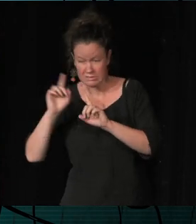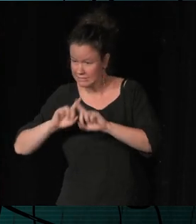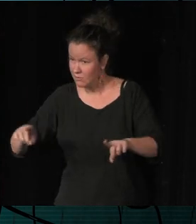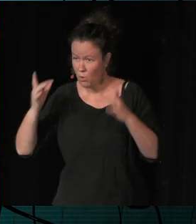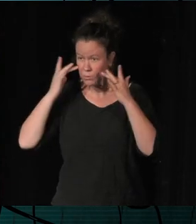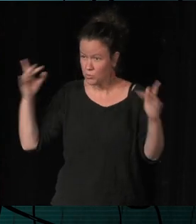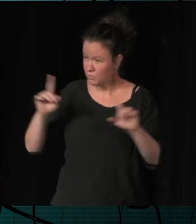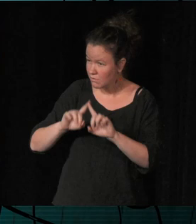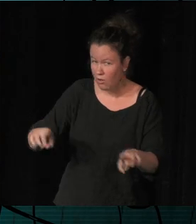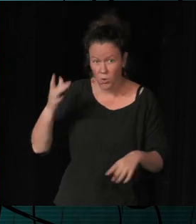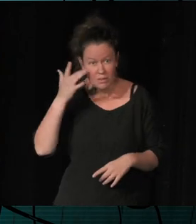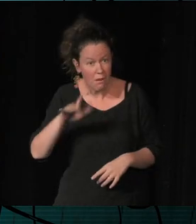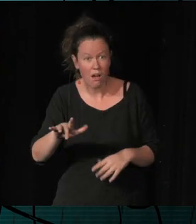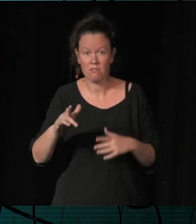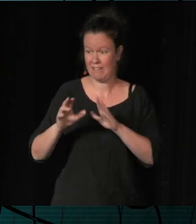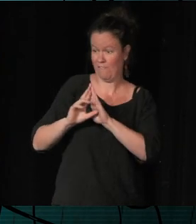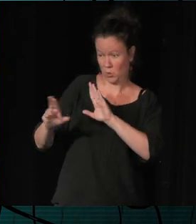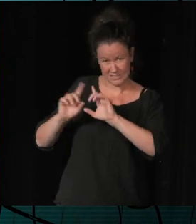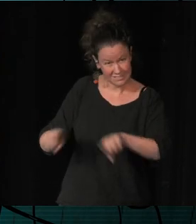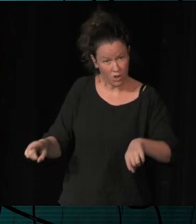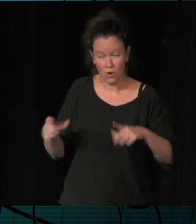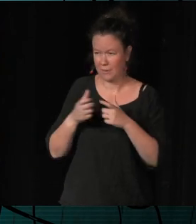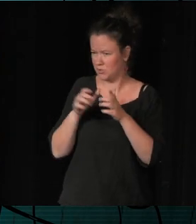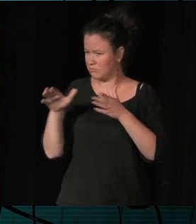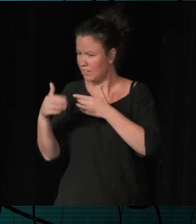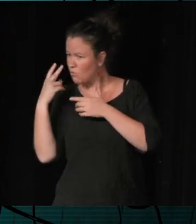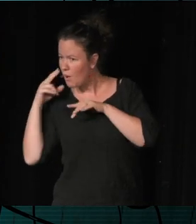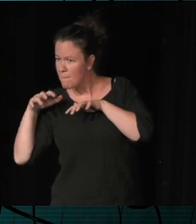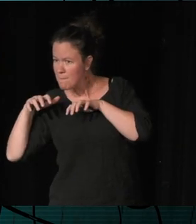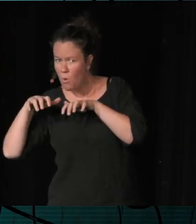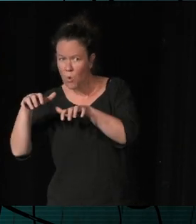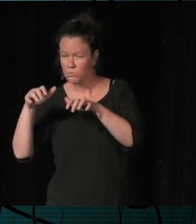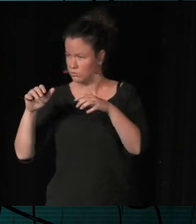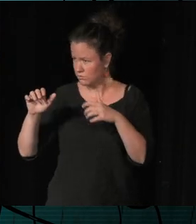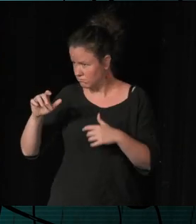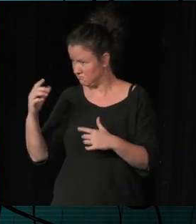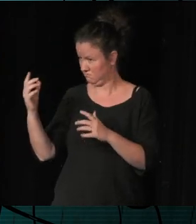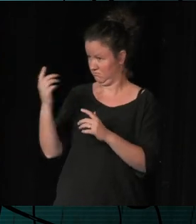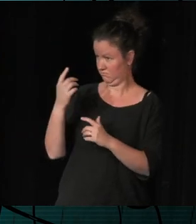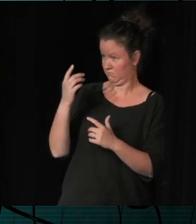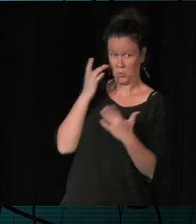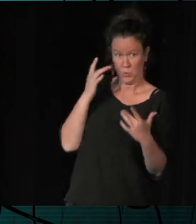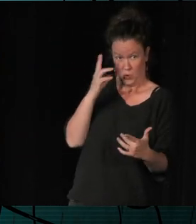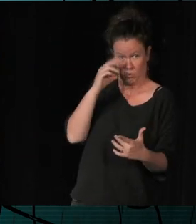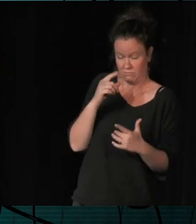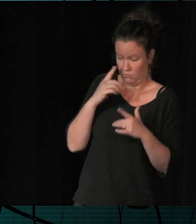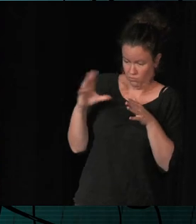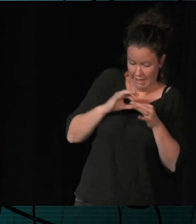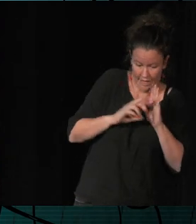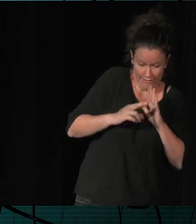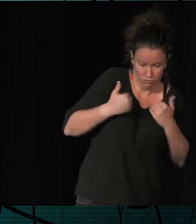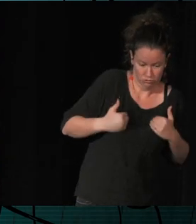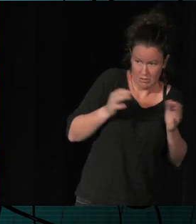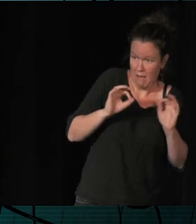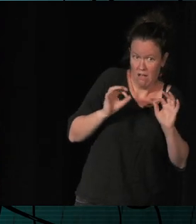des référents et comment un monstre complètement alambiqué, étrange, d'une culture dont on ignore tout pour la plupart, ou en tout